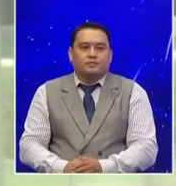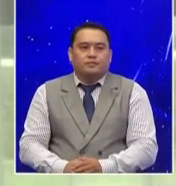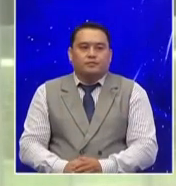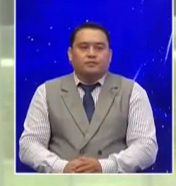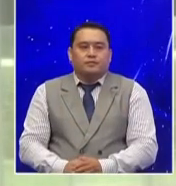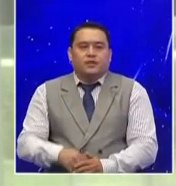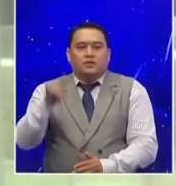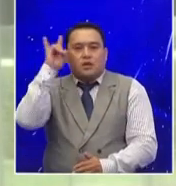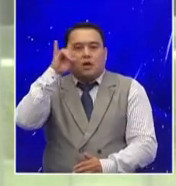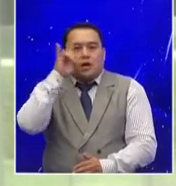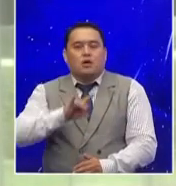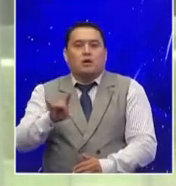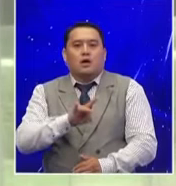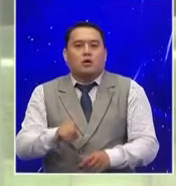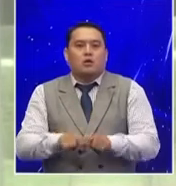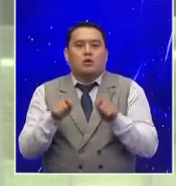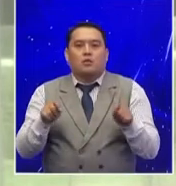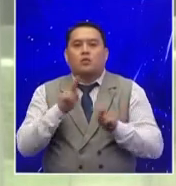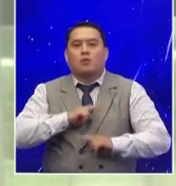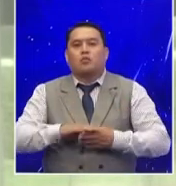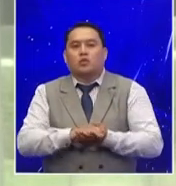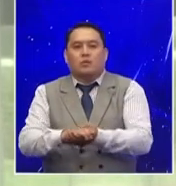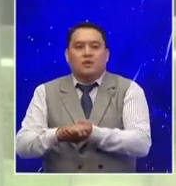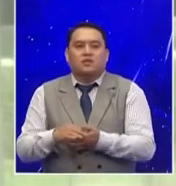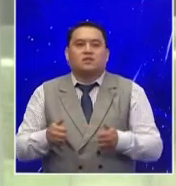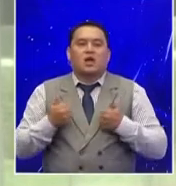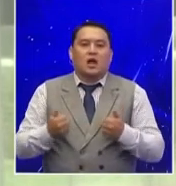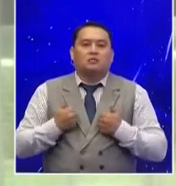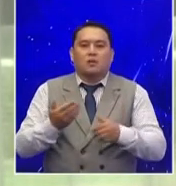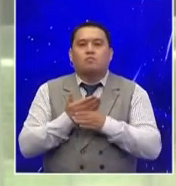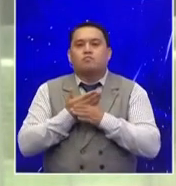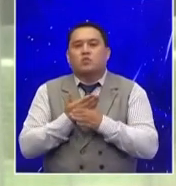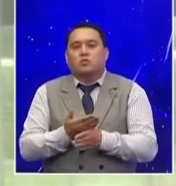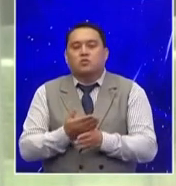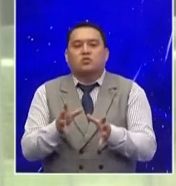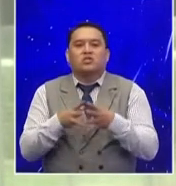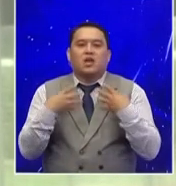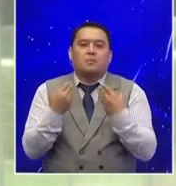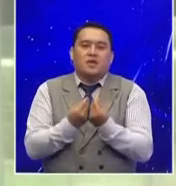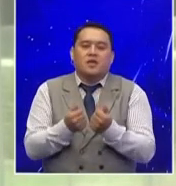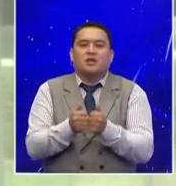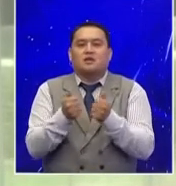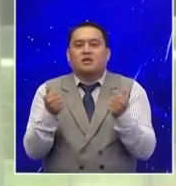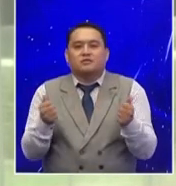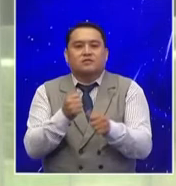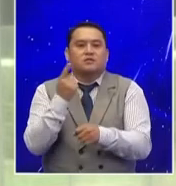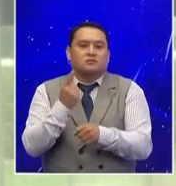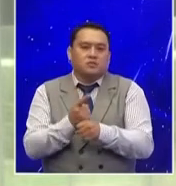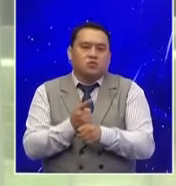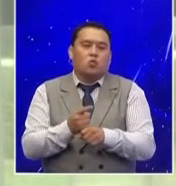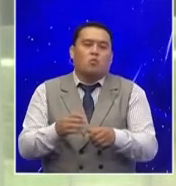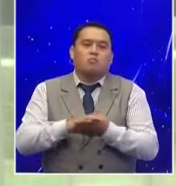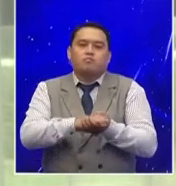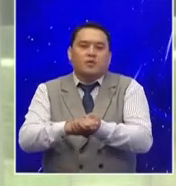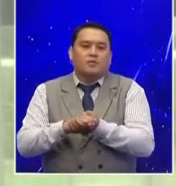В Сарканском районе хорошо работают медиаторы. Мы стараемся помочь уберечь семьи от развода, ведь единство семьи – это